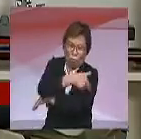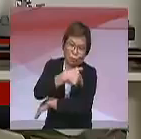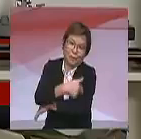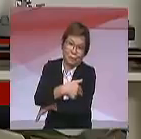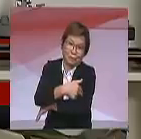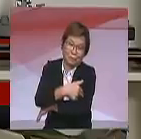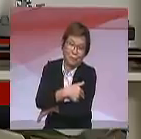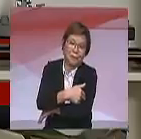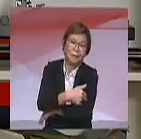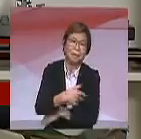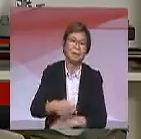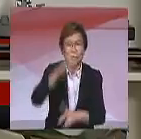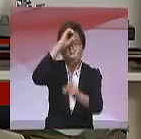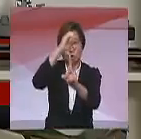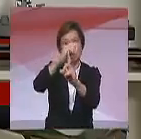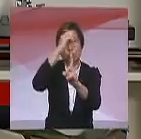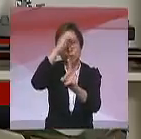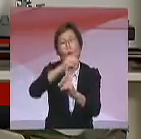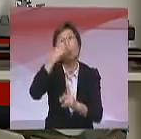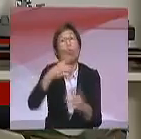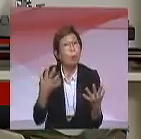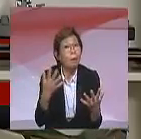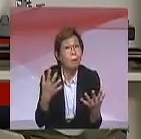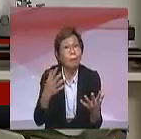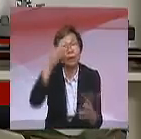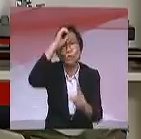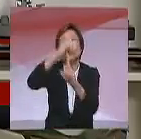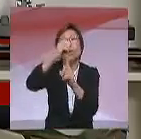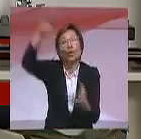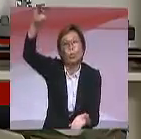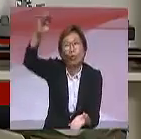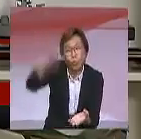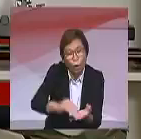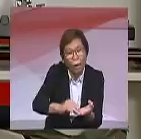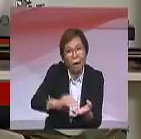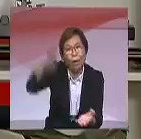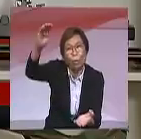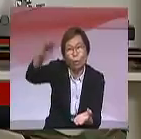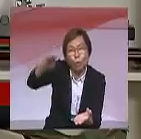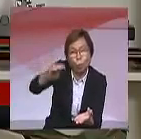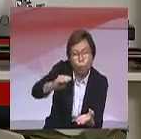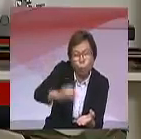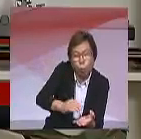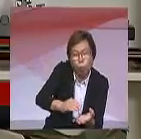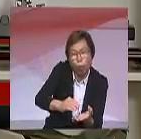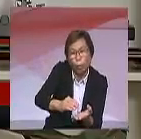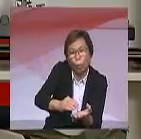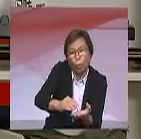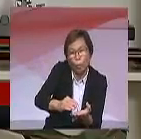Jadi ini tujuan kita untuk mengurangkan dari segi kes yang melibatkan